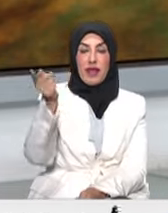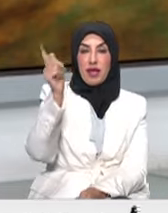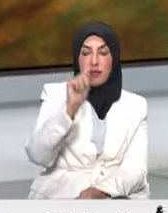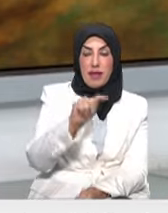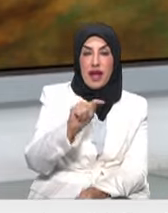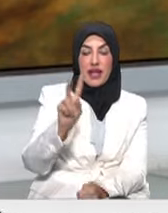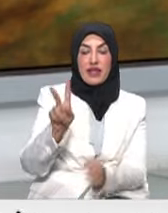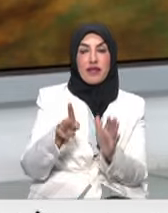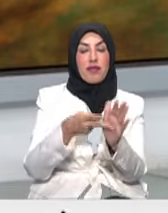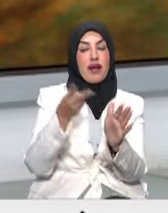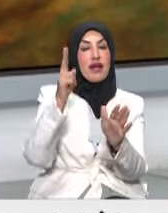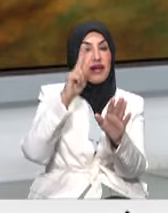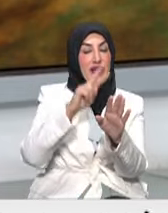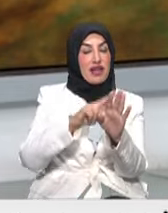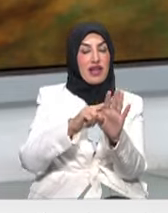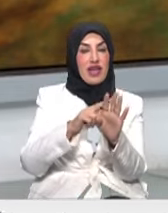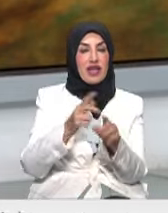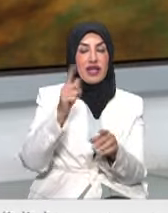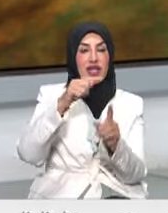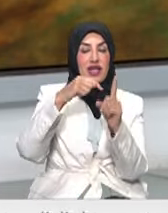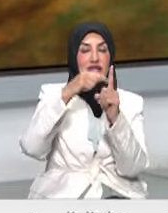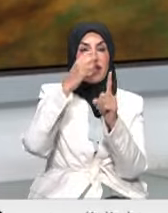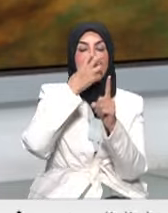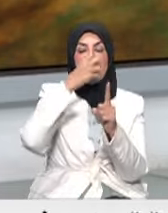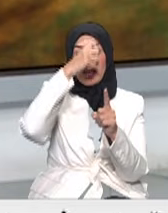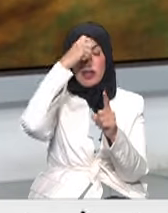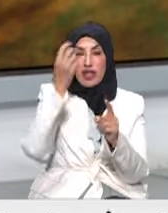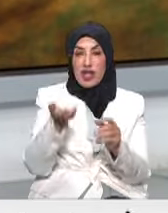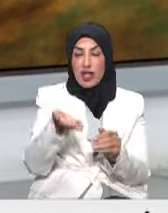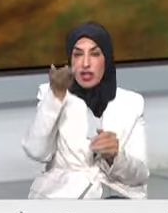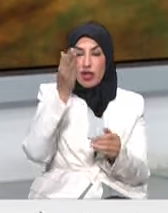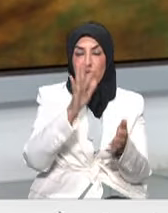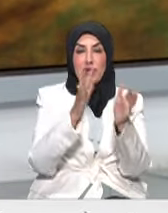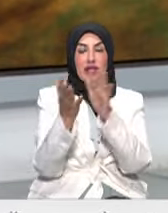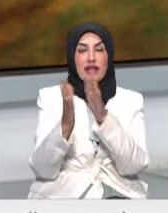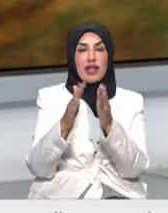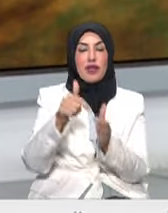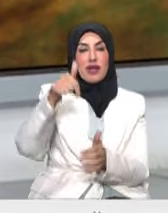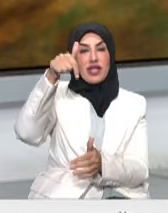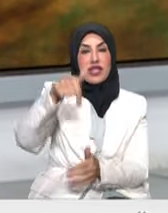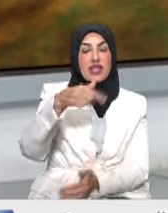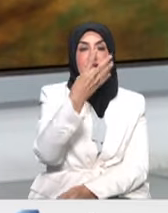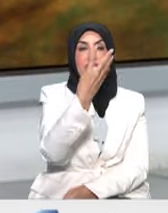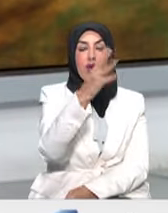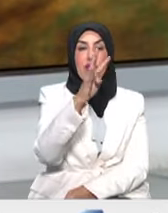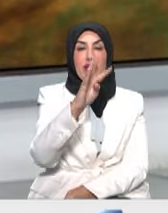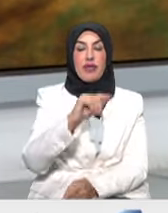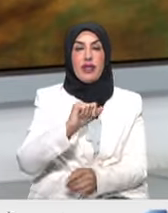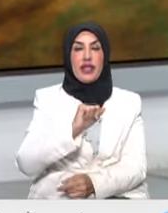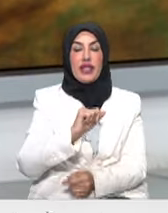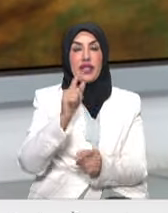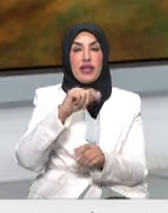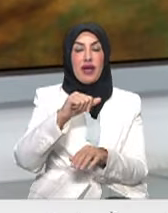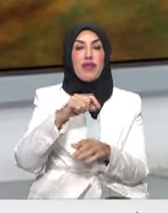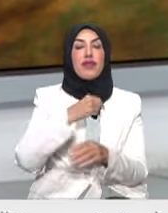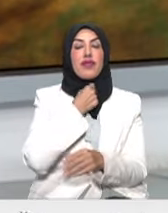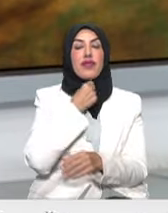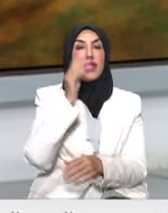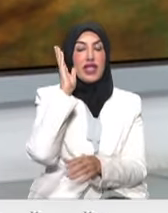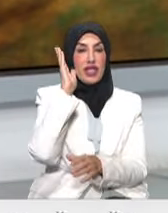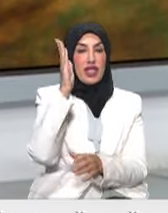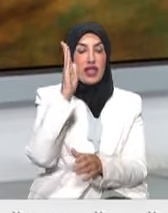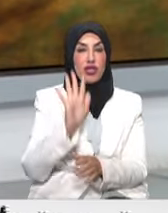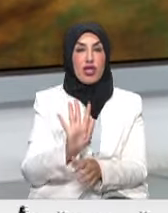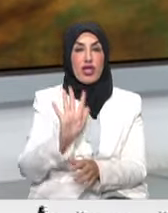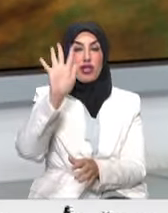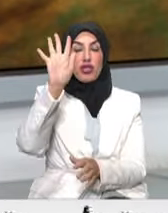من بعد منتصف نهار يوم الغد ودرجات الحرارة العظمى المتوقعة قد تصل إلى 46 درجة مئوية في مدينة الجهرة وضواحيها، كذلك شمال البلاد